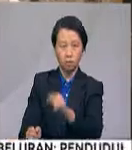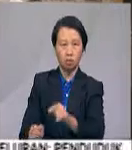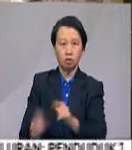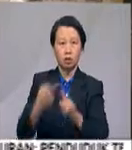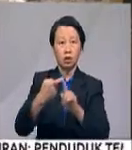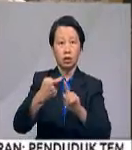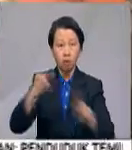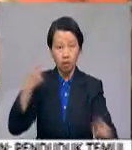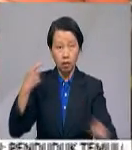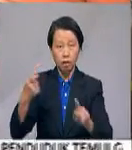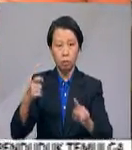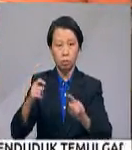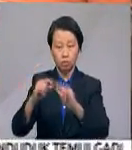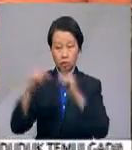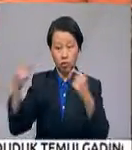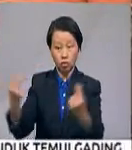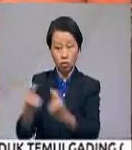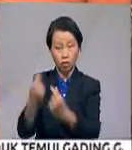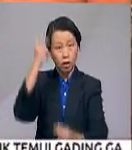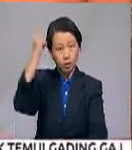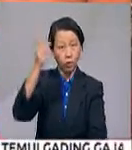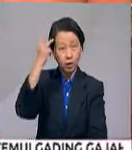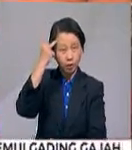daripada kumpulan politik tertentu